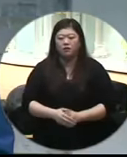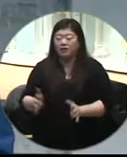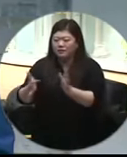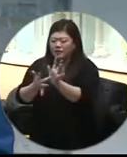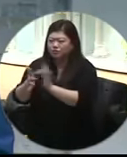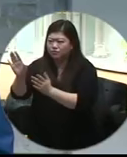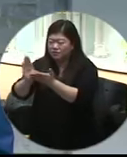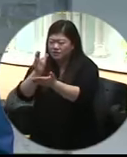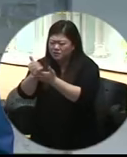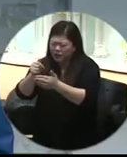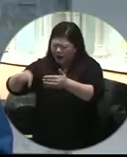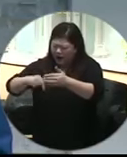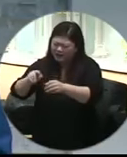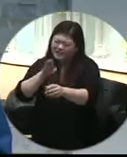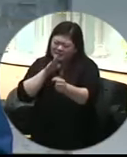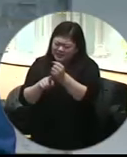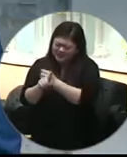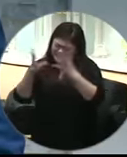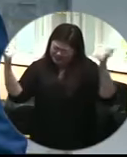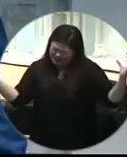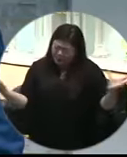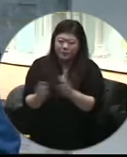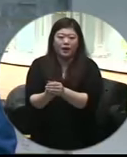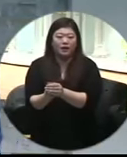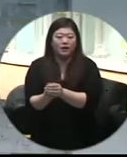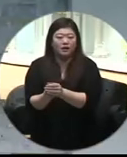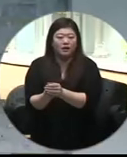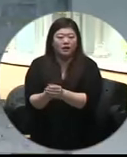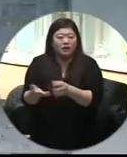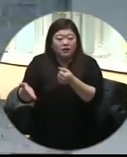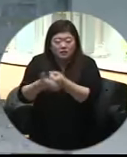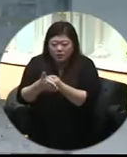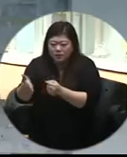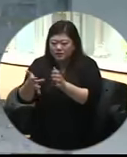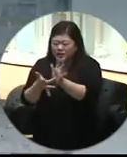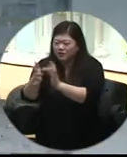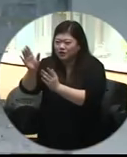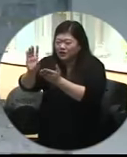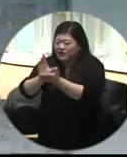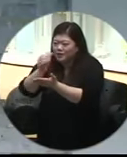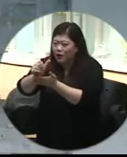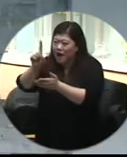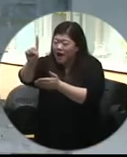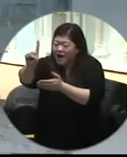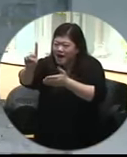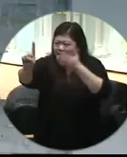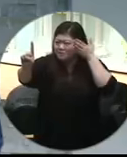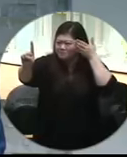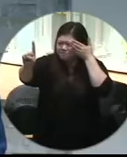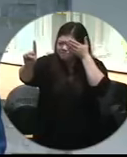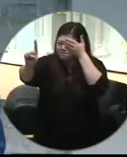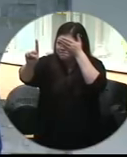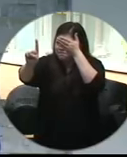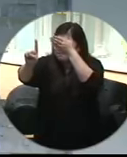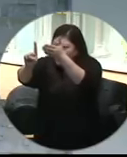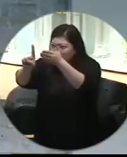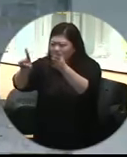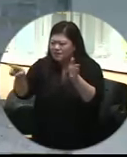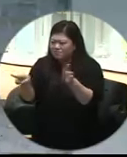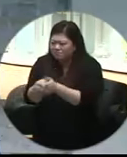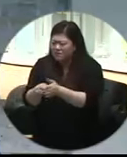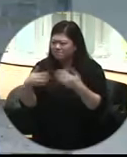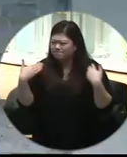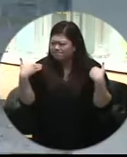다 있습니다. 결국 오직 예수 그리스도만 바라보면서 믿음에